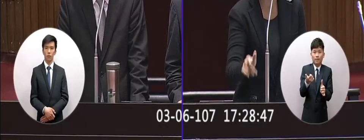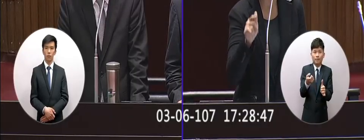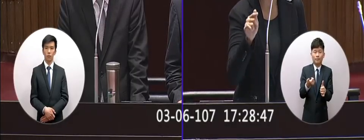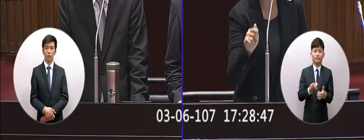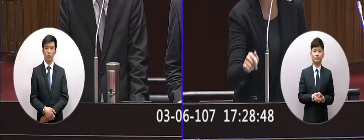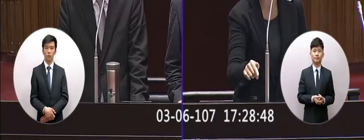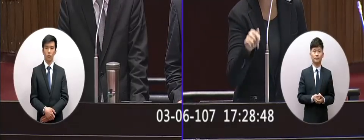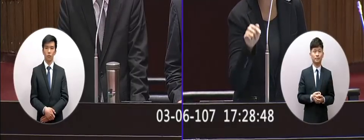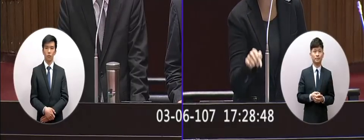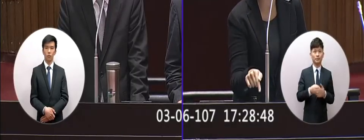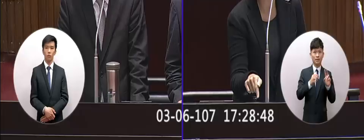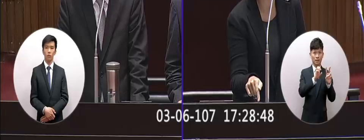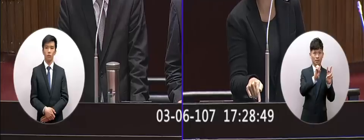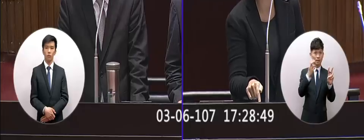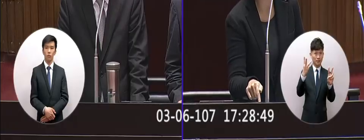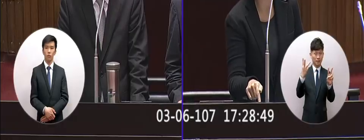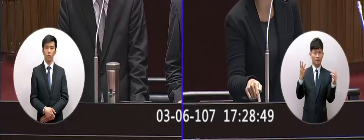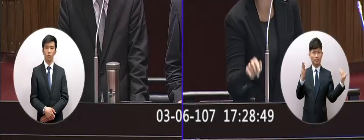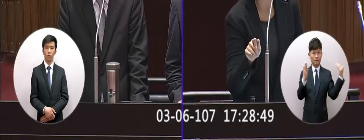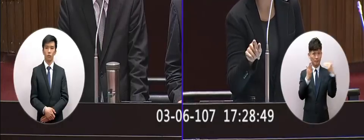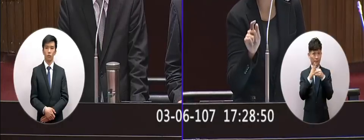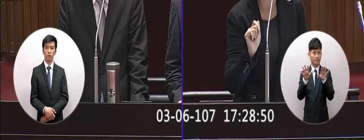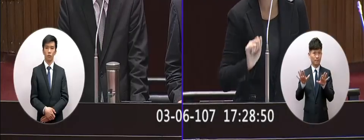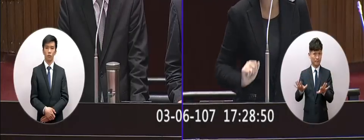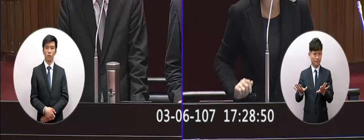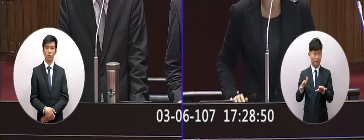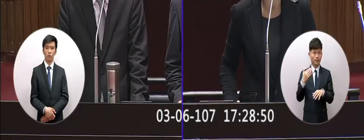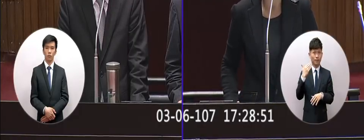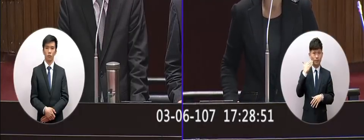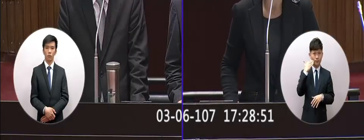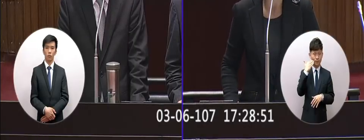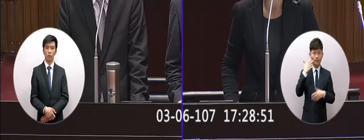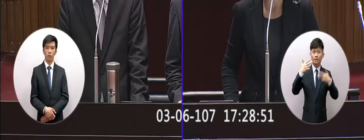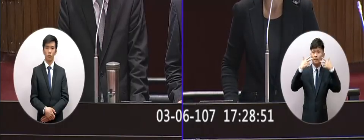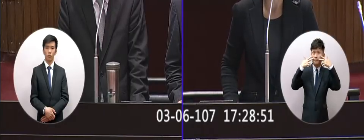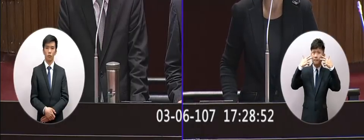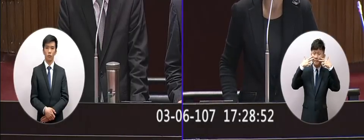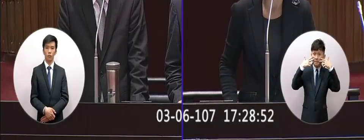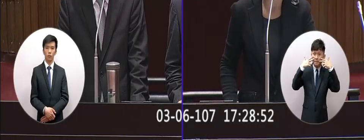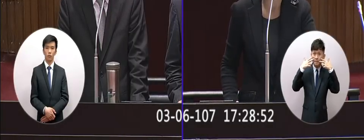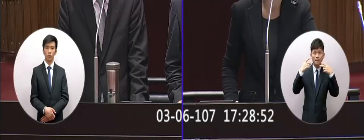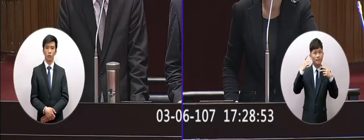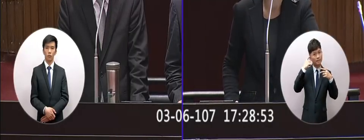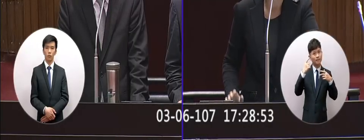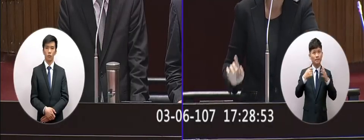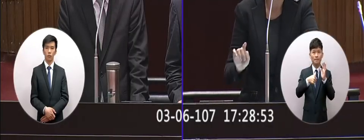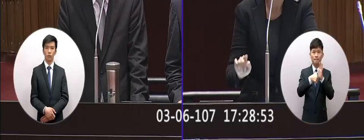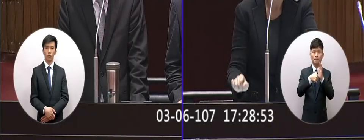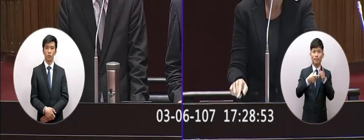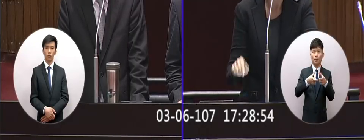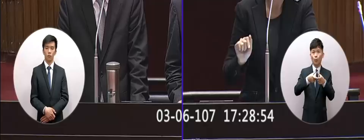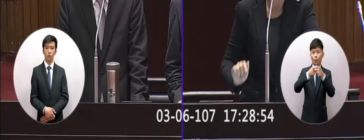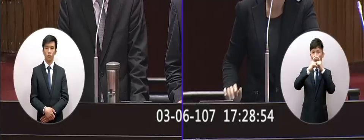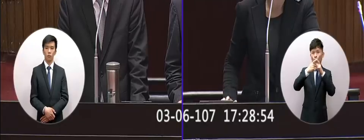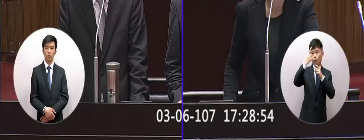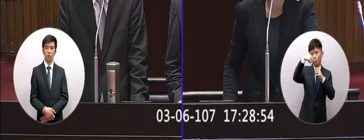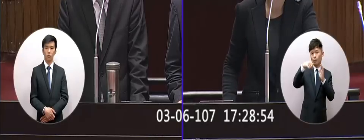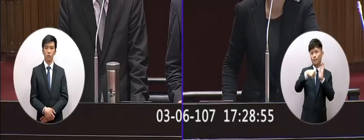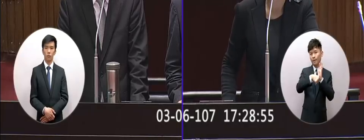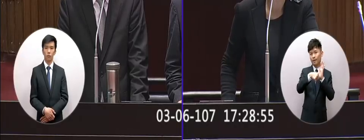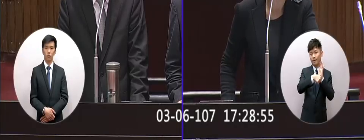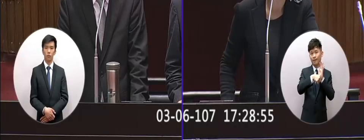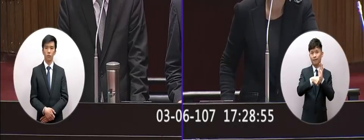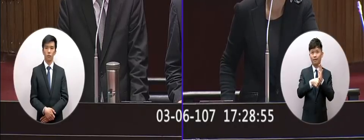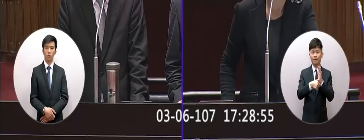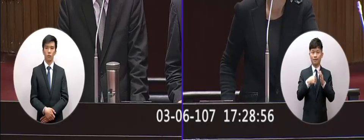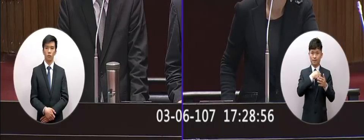一点点，就是2003年一直到今天为止，如果有任何的原住民想要回复原住民的传统名，他的身份证上